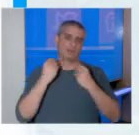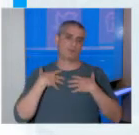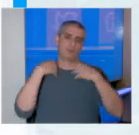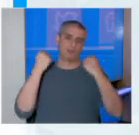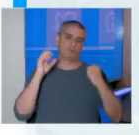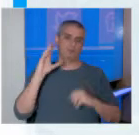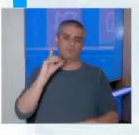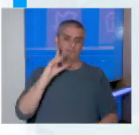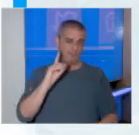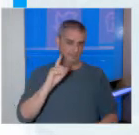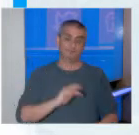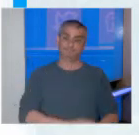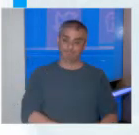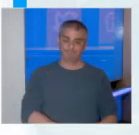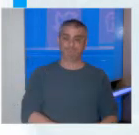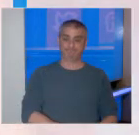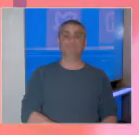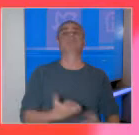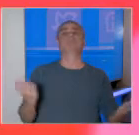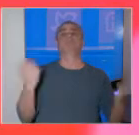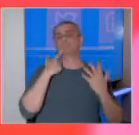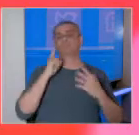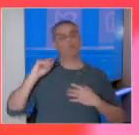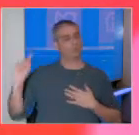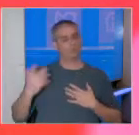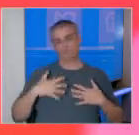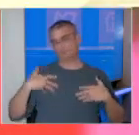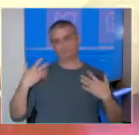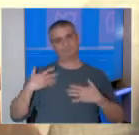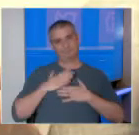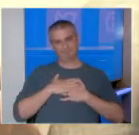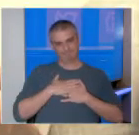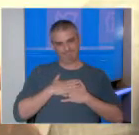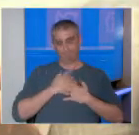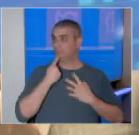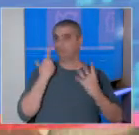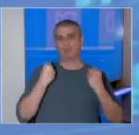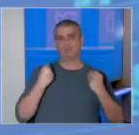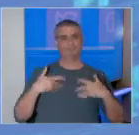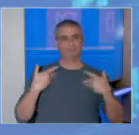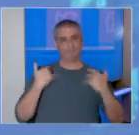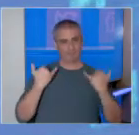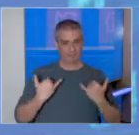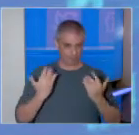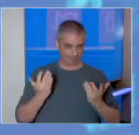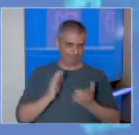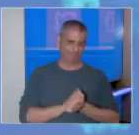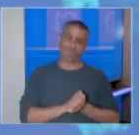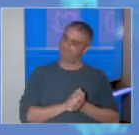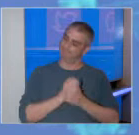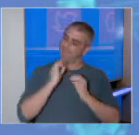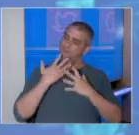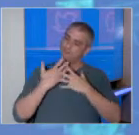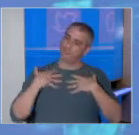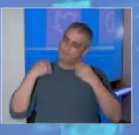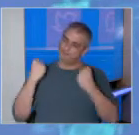הרבות להחלמתו של דוד. אין מה לומר, כולנו שמחים. בשורה משמחת היום. באמת רק